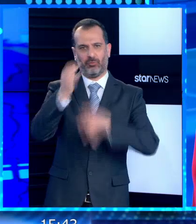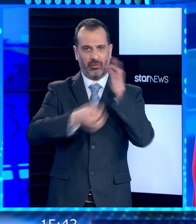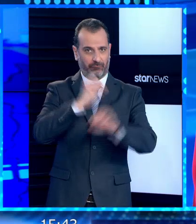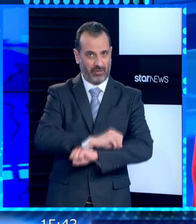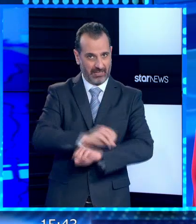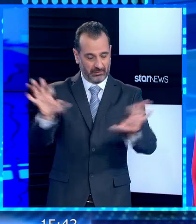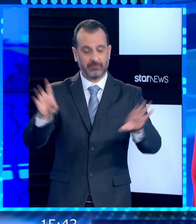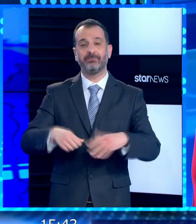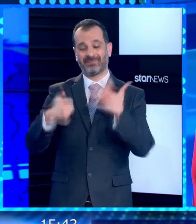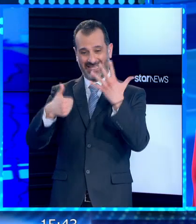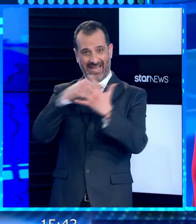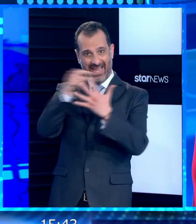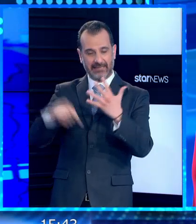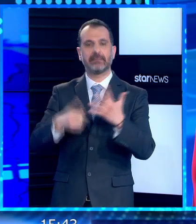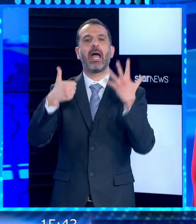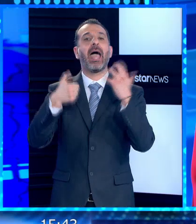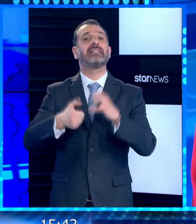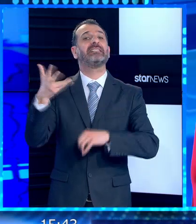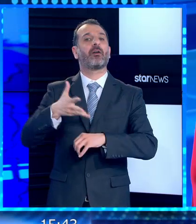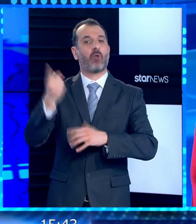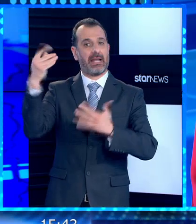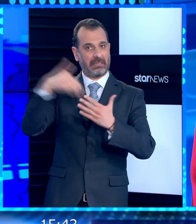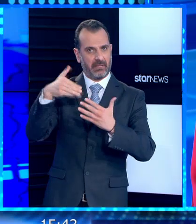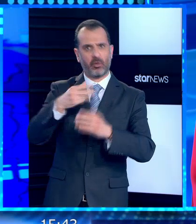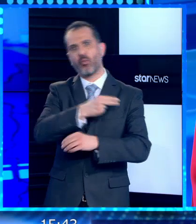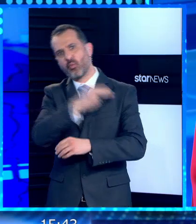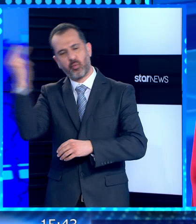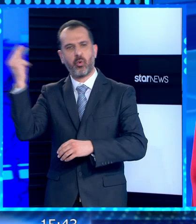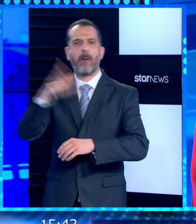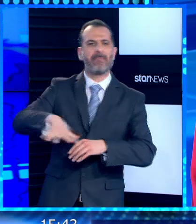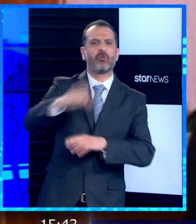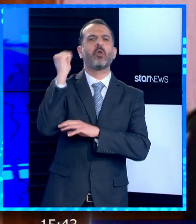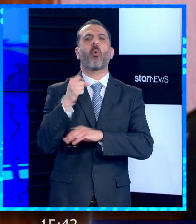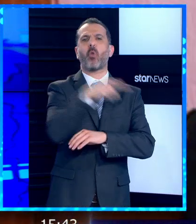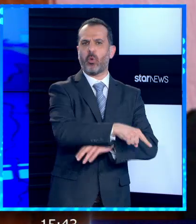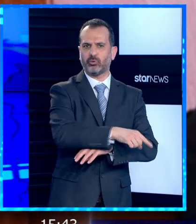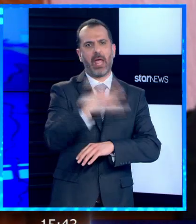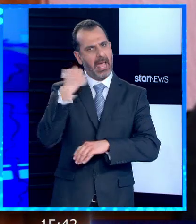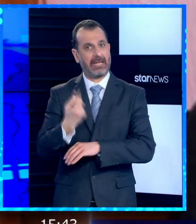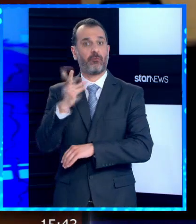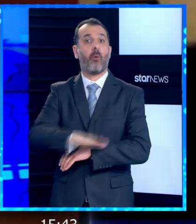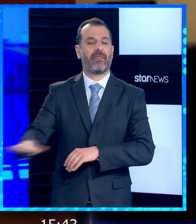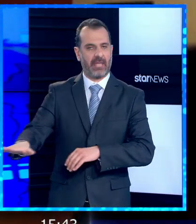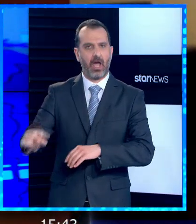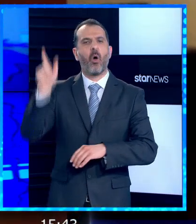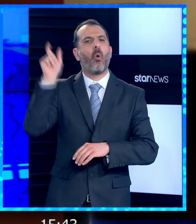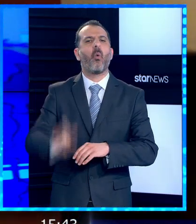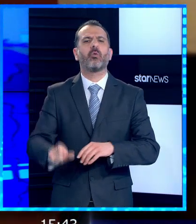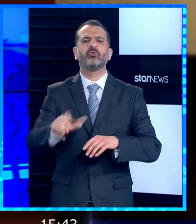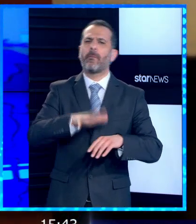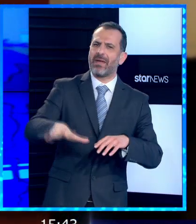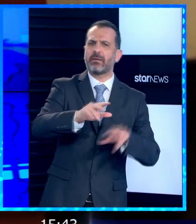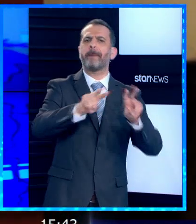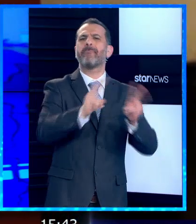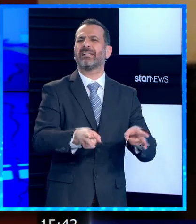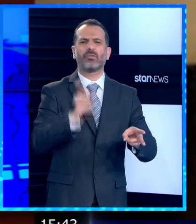μιλάμε για έναν 60χρονο άντρα με πολλές κοινωνικές επαφές, γνωστός στον Κολωνό, είναι πατέρας δύο παιδιών, ζει και δραστηριοποιείται κοντά στο